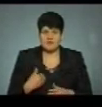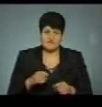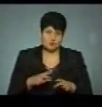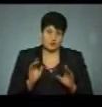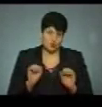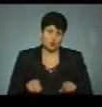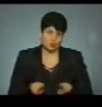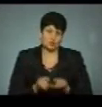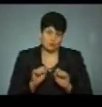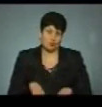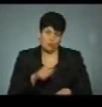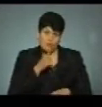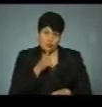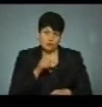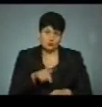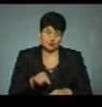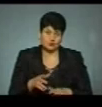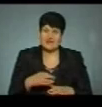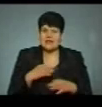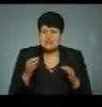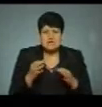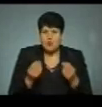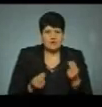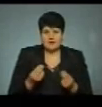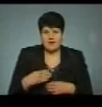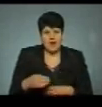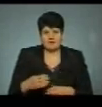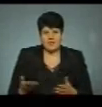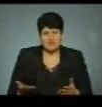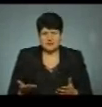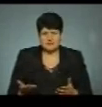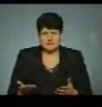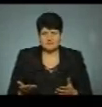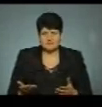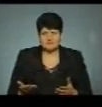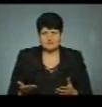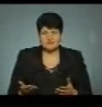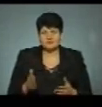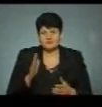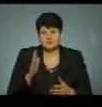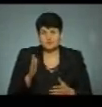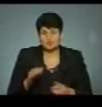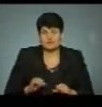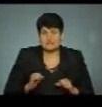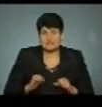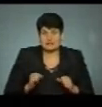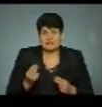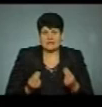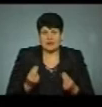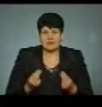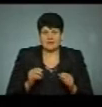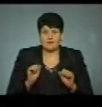можу спробувати себе в цьому спорті, адже я ніколи не грав теніс, тому буду старатися грати. Може,